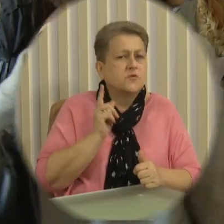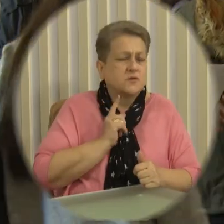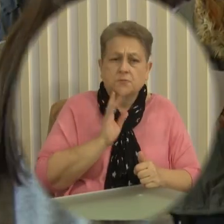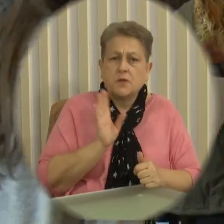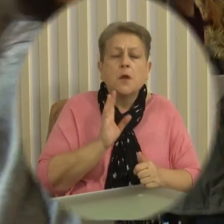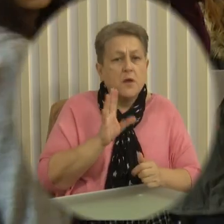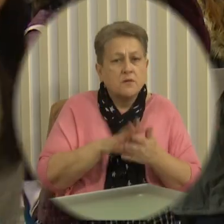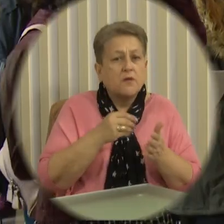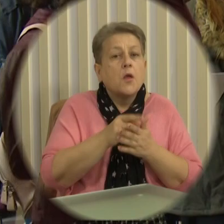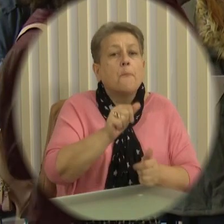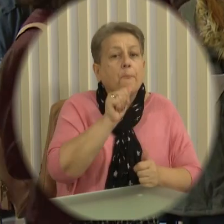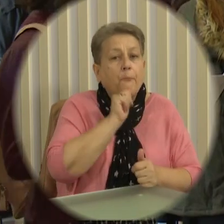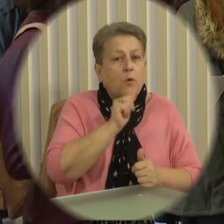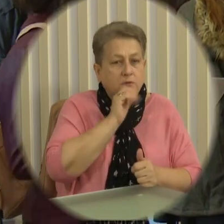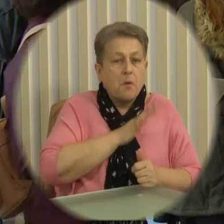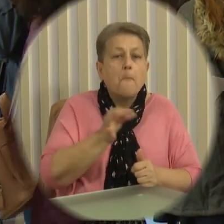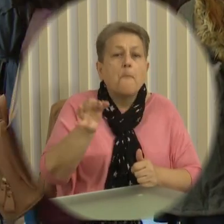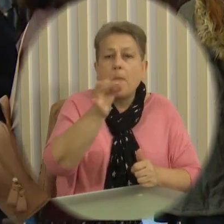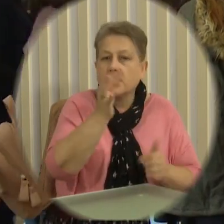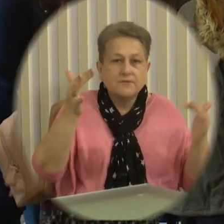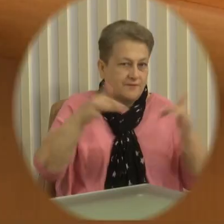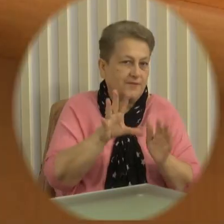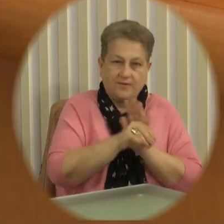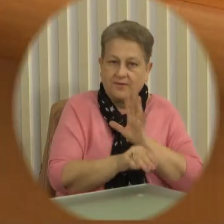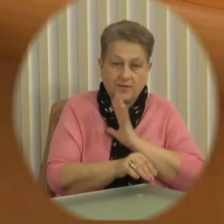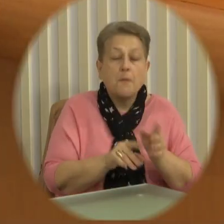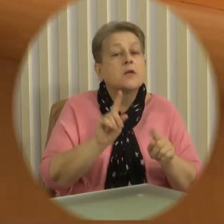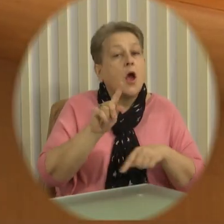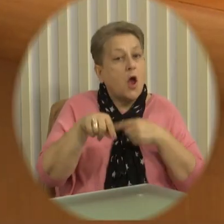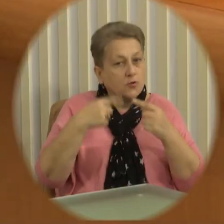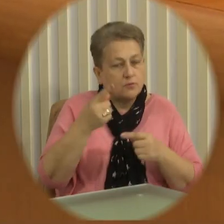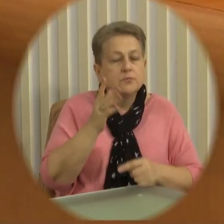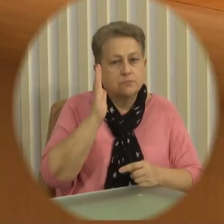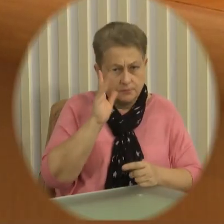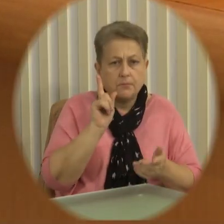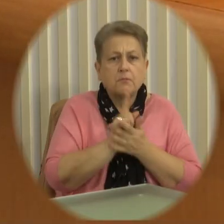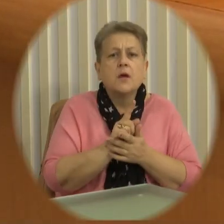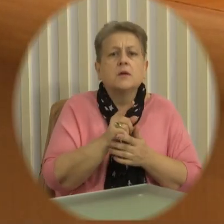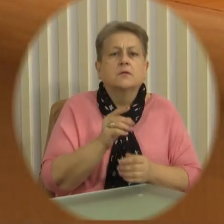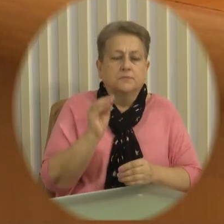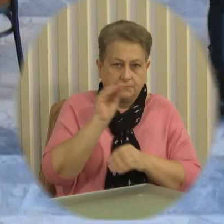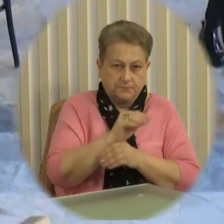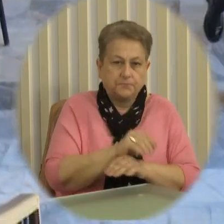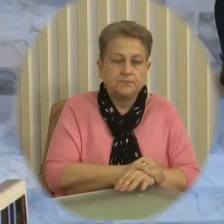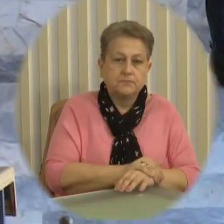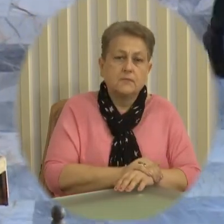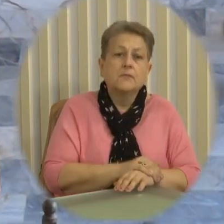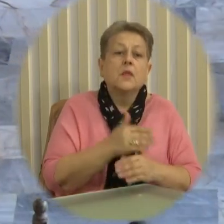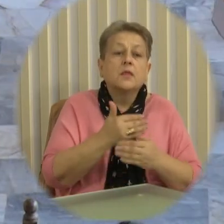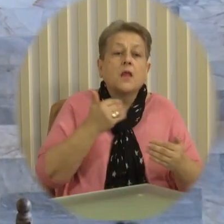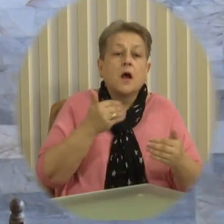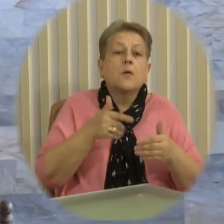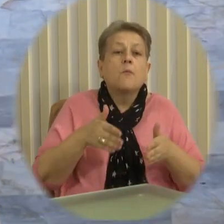ու քանի որ այն փորձնական էր, մարզերից դպրոցներ չեն ներգրավել, բայց հաջորդ անգամ այդ բացն էլ կլրացնեն։ Նախընտրական